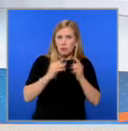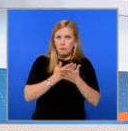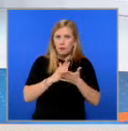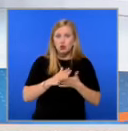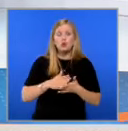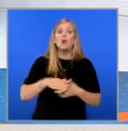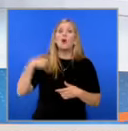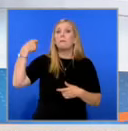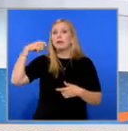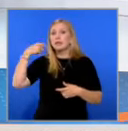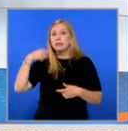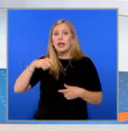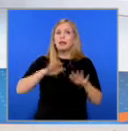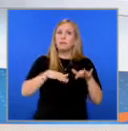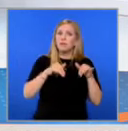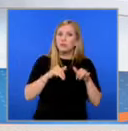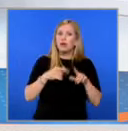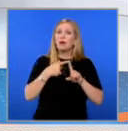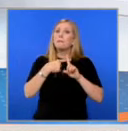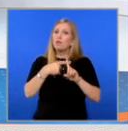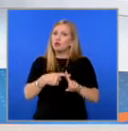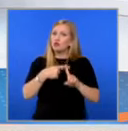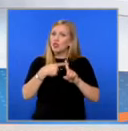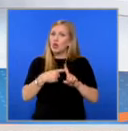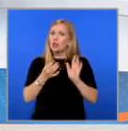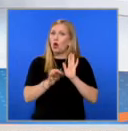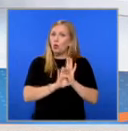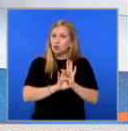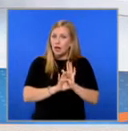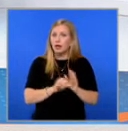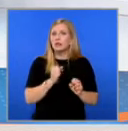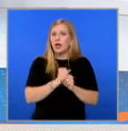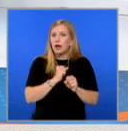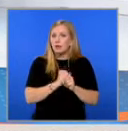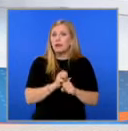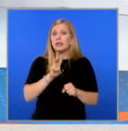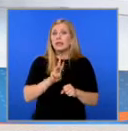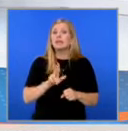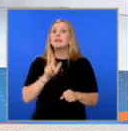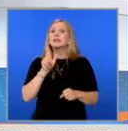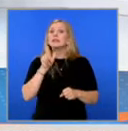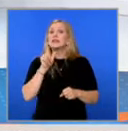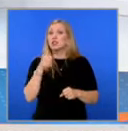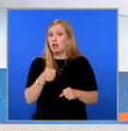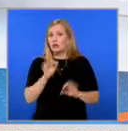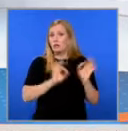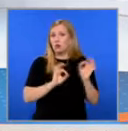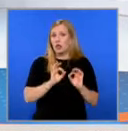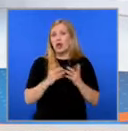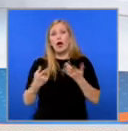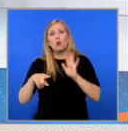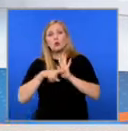държавния глава положителната оценка за работата му е 36% а отрицателната над